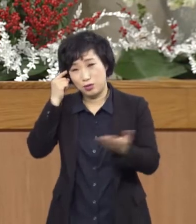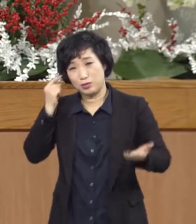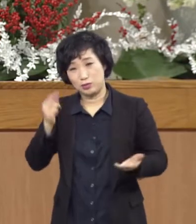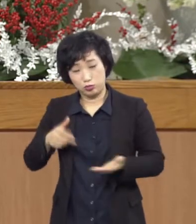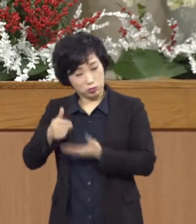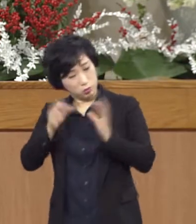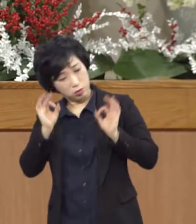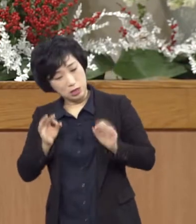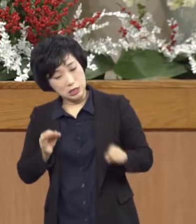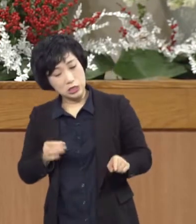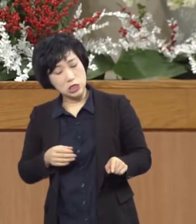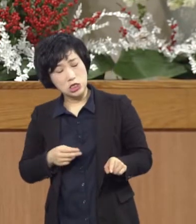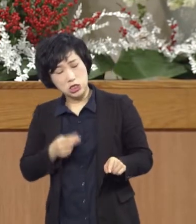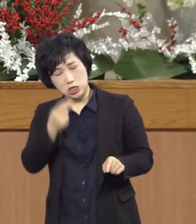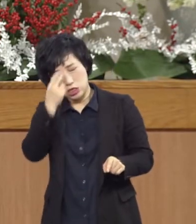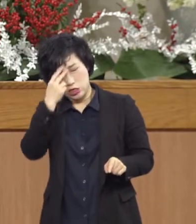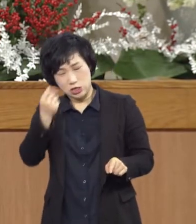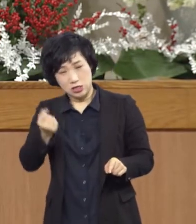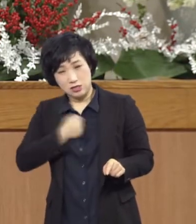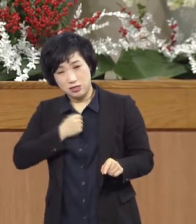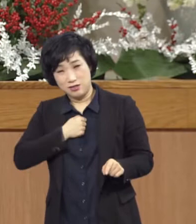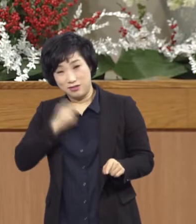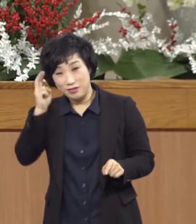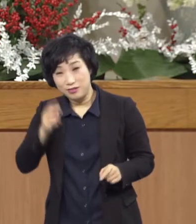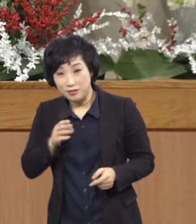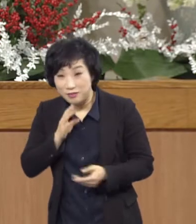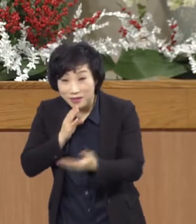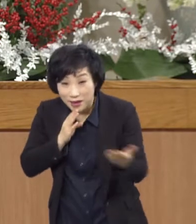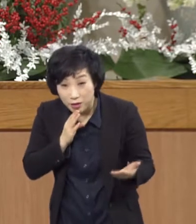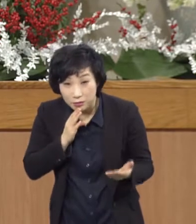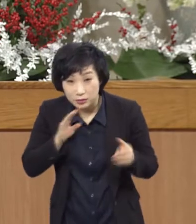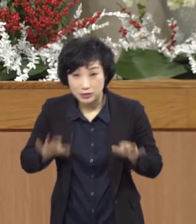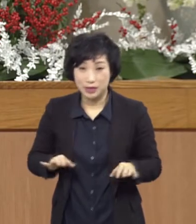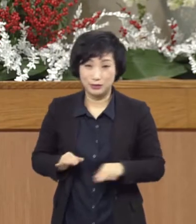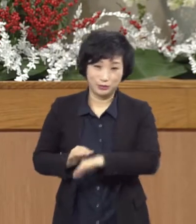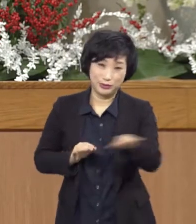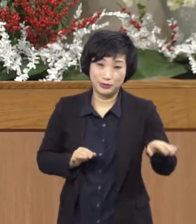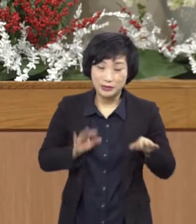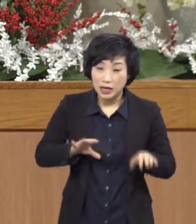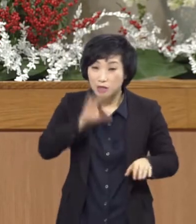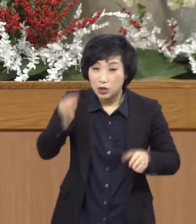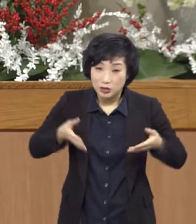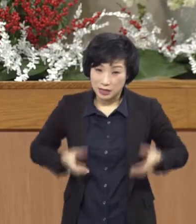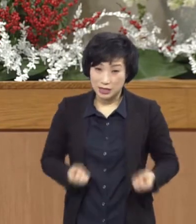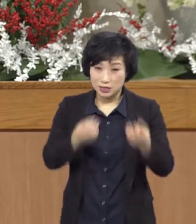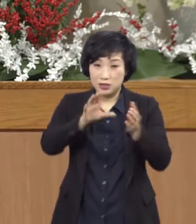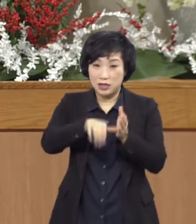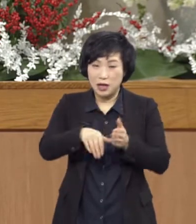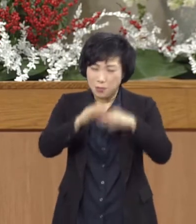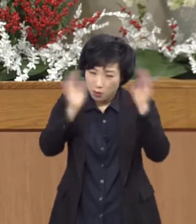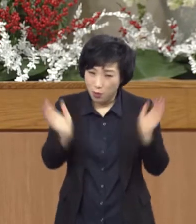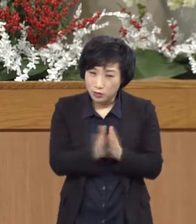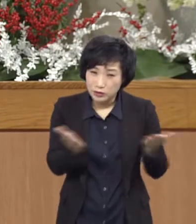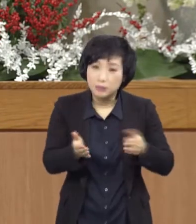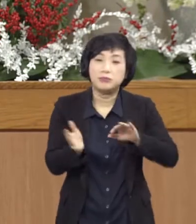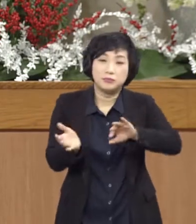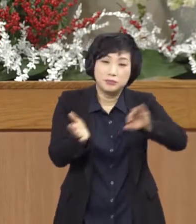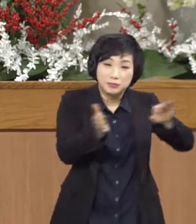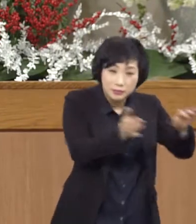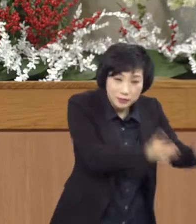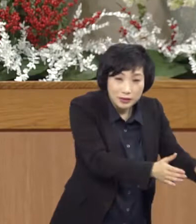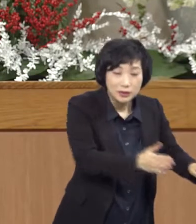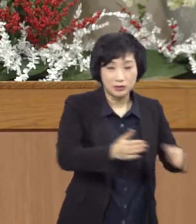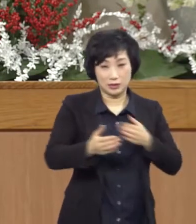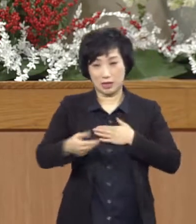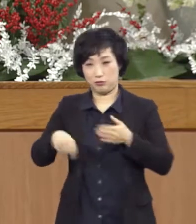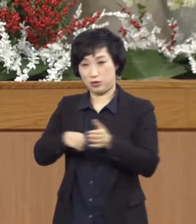얼마나 주님이 성탄절에 가슴이 아프시겠느냐 이 말입니다. 우리는 성탄절에 모든 것을 결단하고 나를